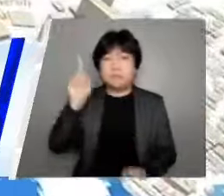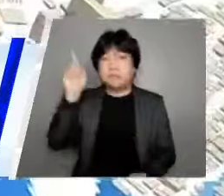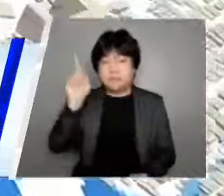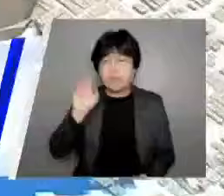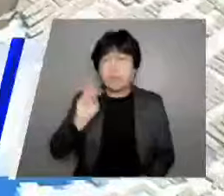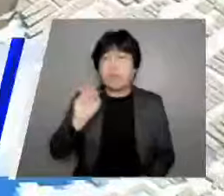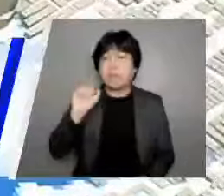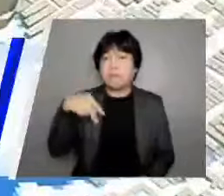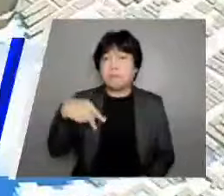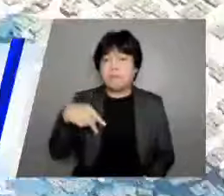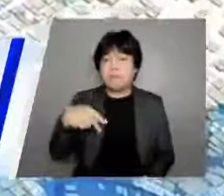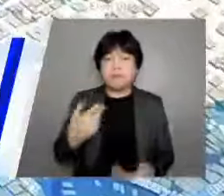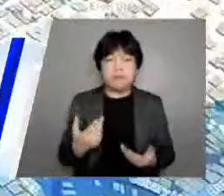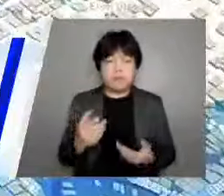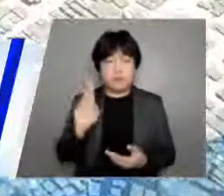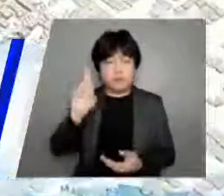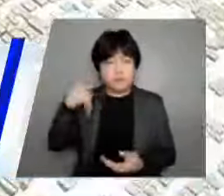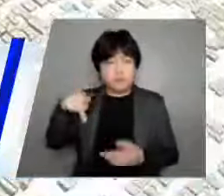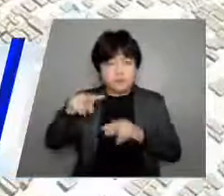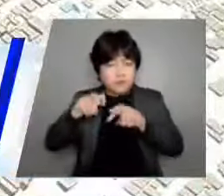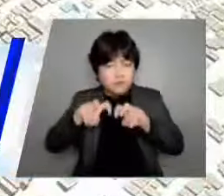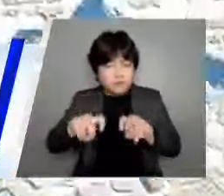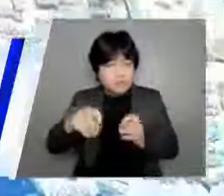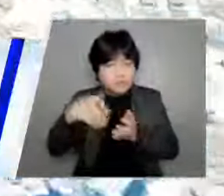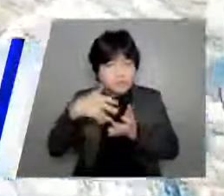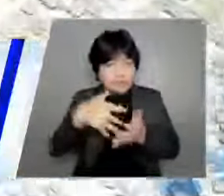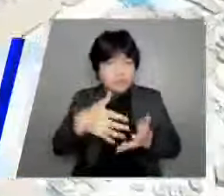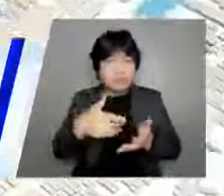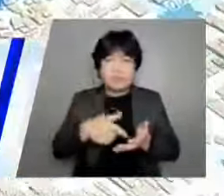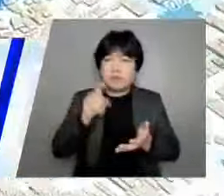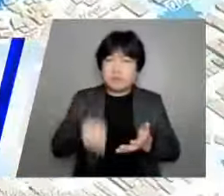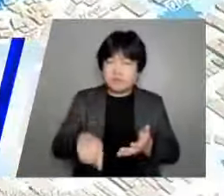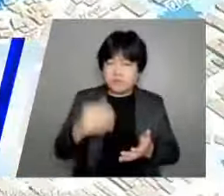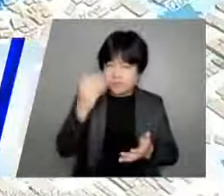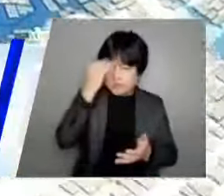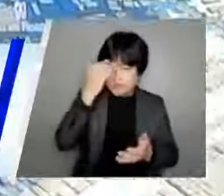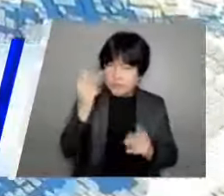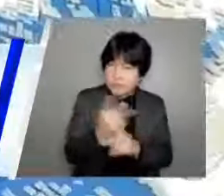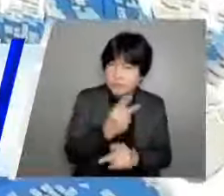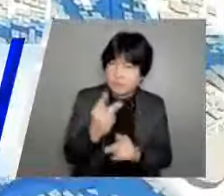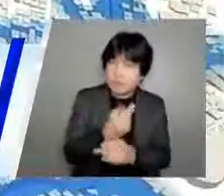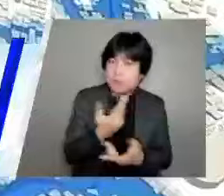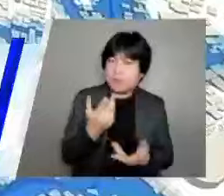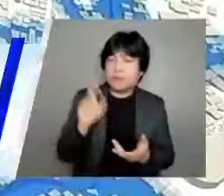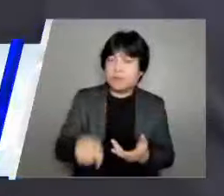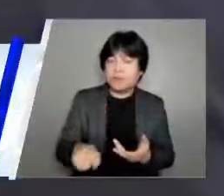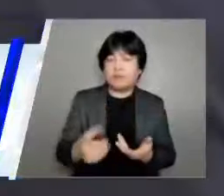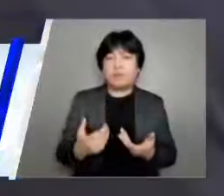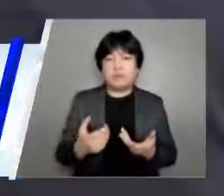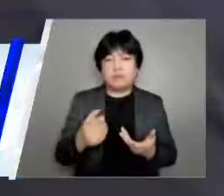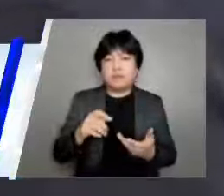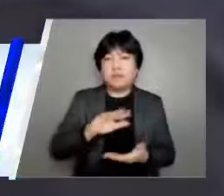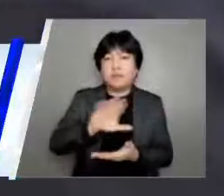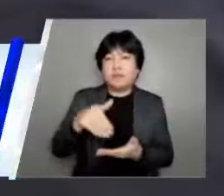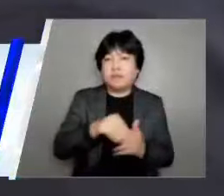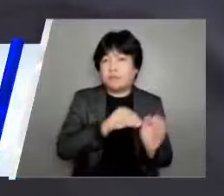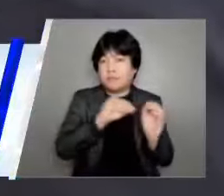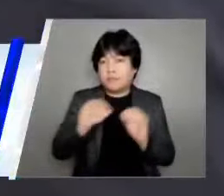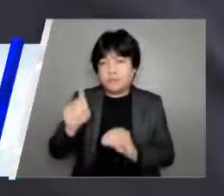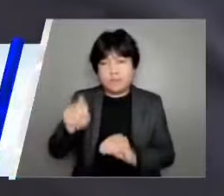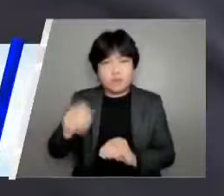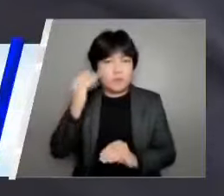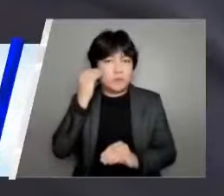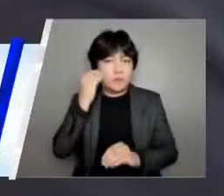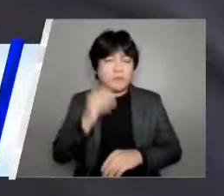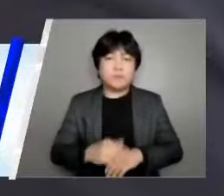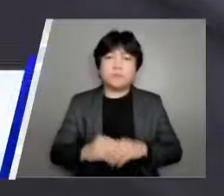Resilience Institute para malaman ang mga critical na lugar at saan ang mataas na lugar para sa evacuation. Para sa GMA Integrated